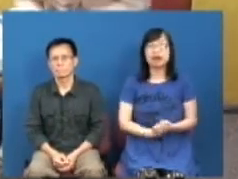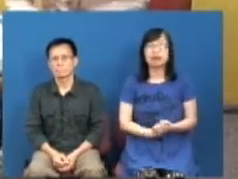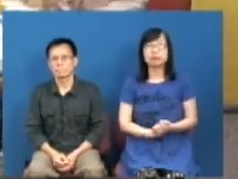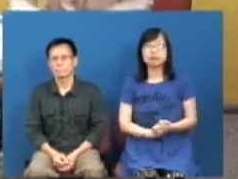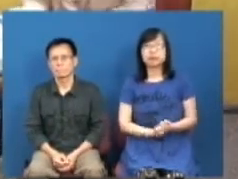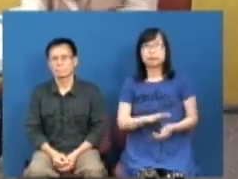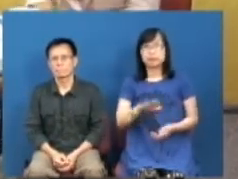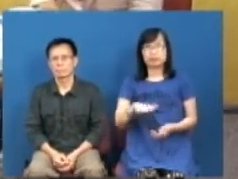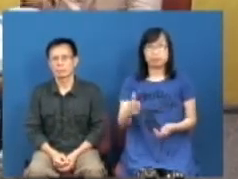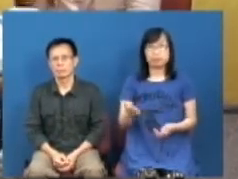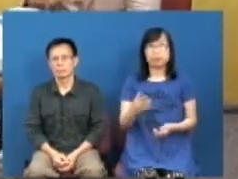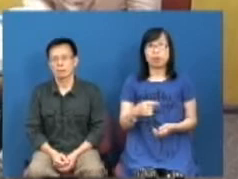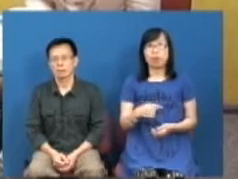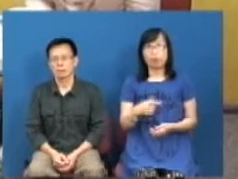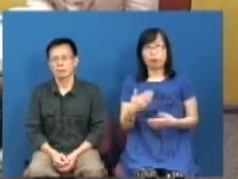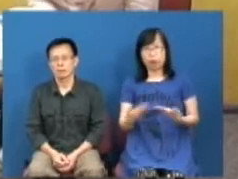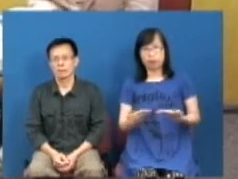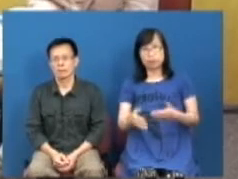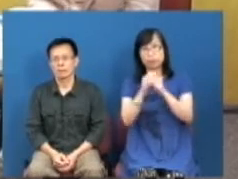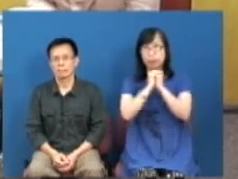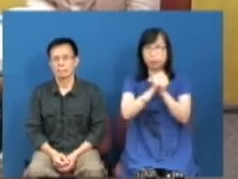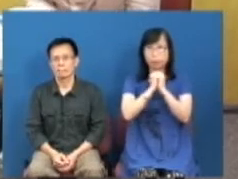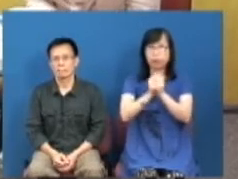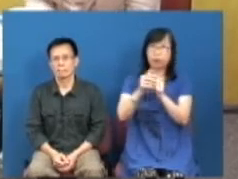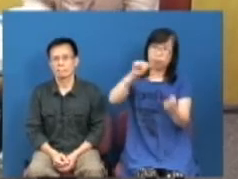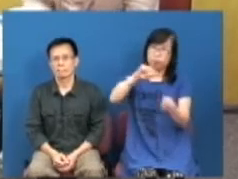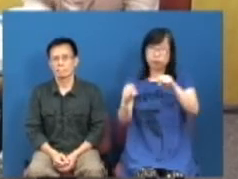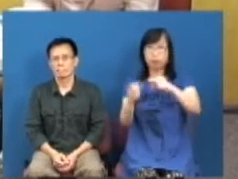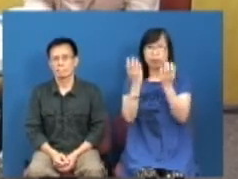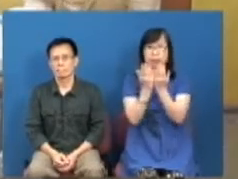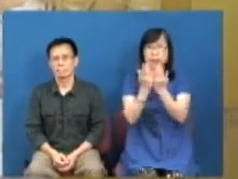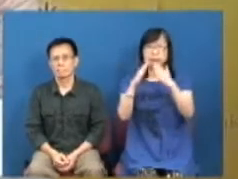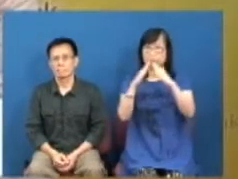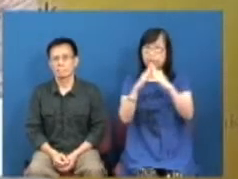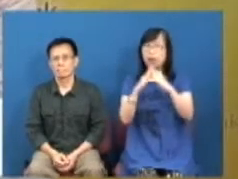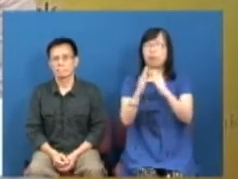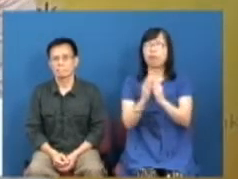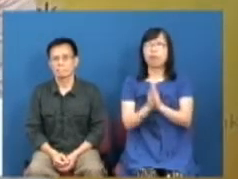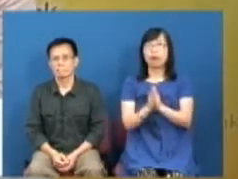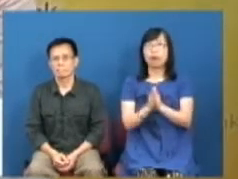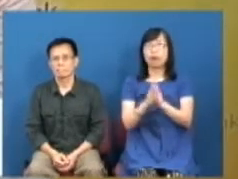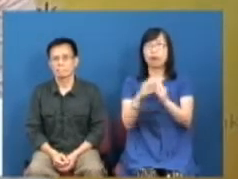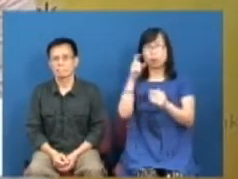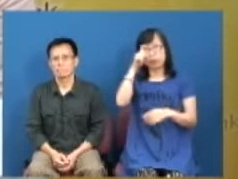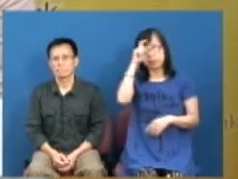啊！咁但係即係我都可以喺度咧，即係恭喜科技大學啦！咁我還記得咧，除咗